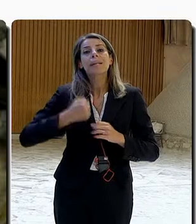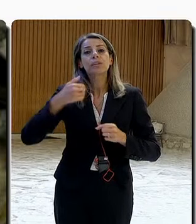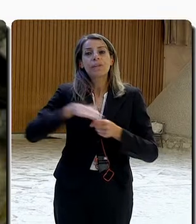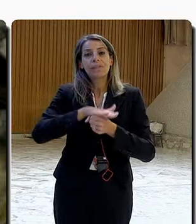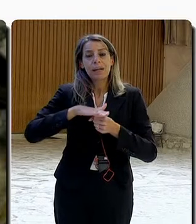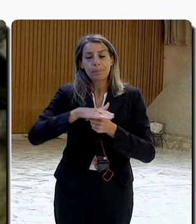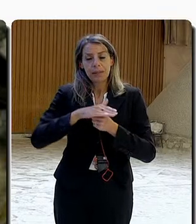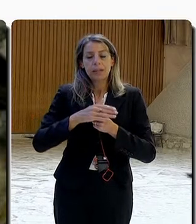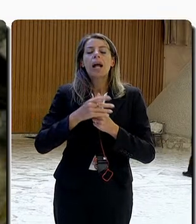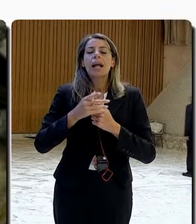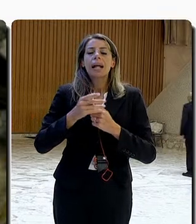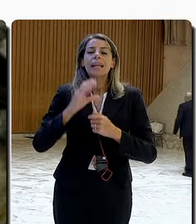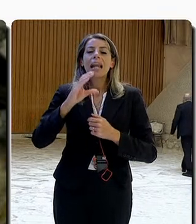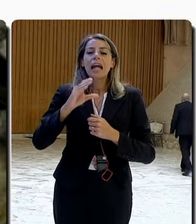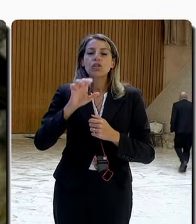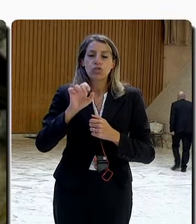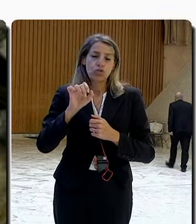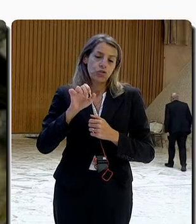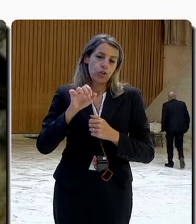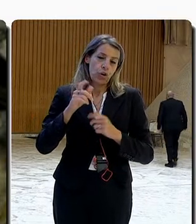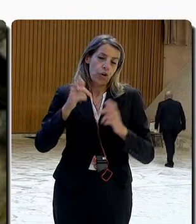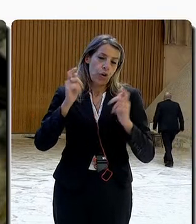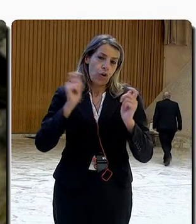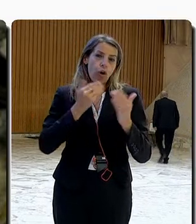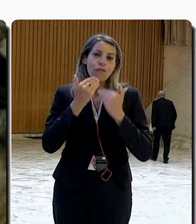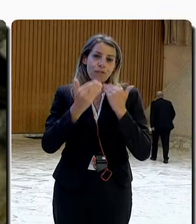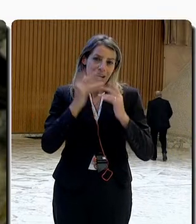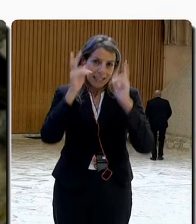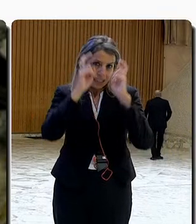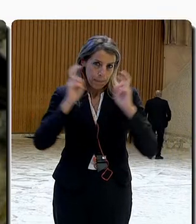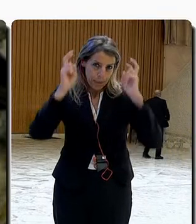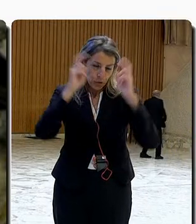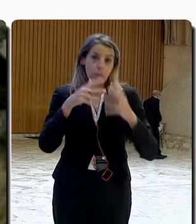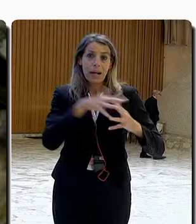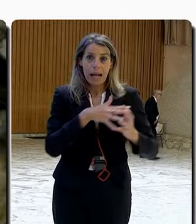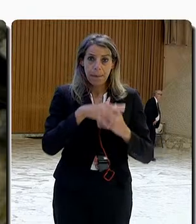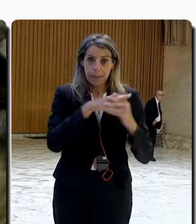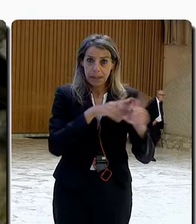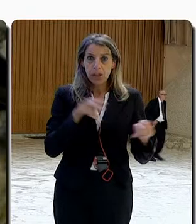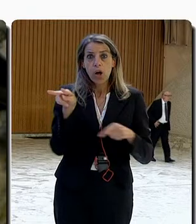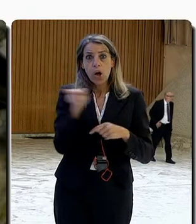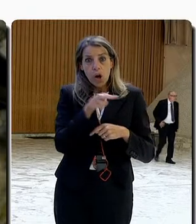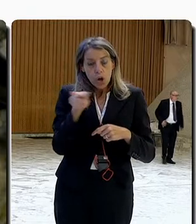familiare della Conferenza Episcopale Americana. Sono i creatori di